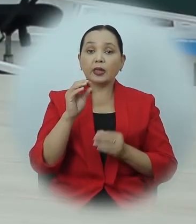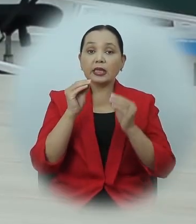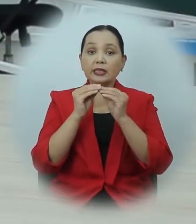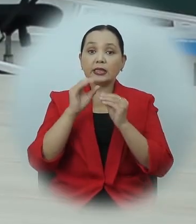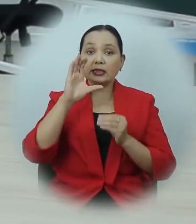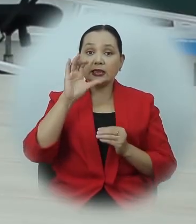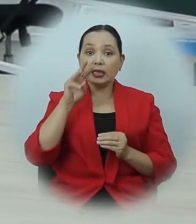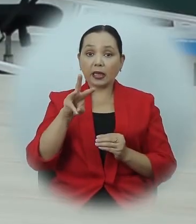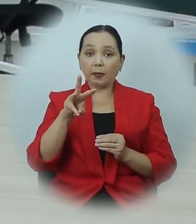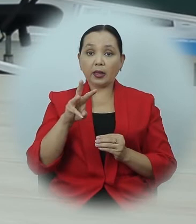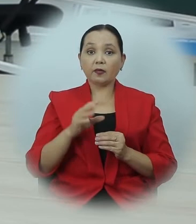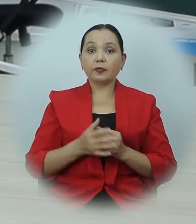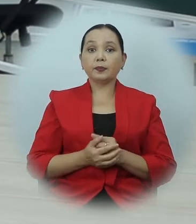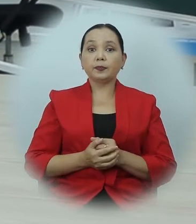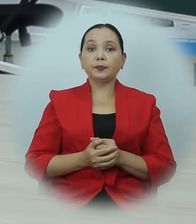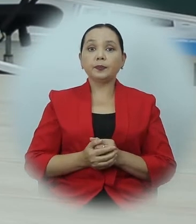10 сантиметров.